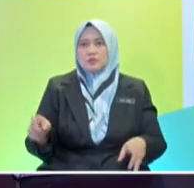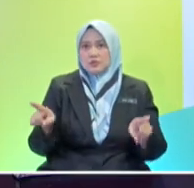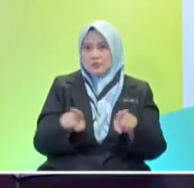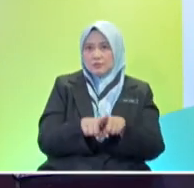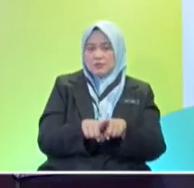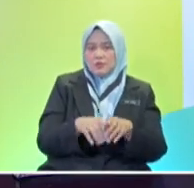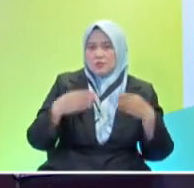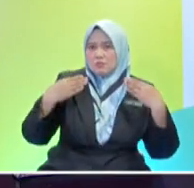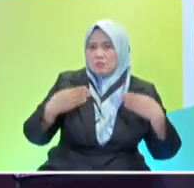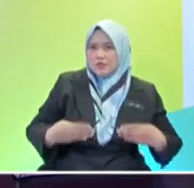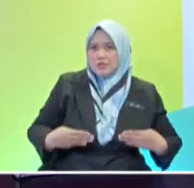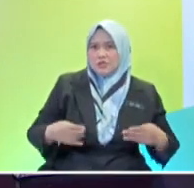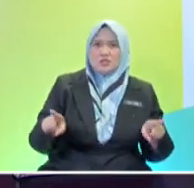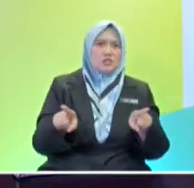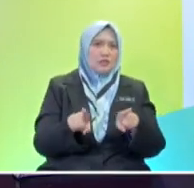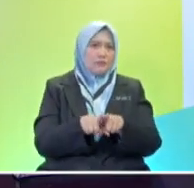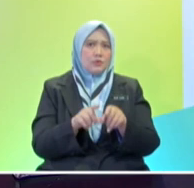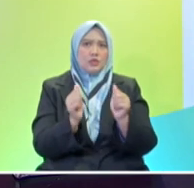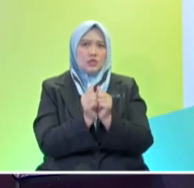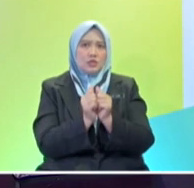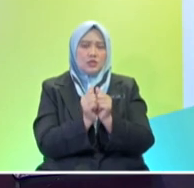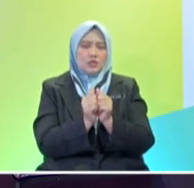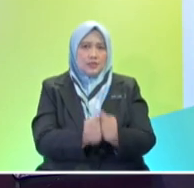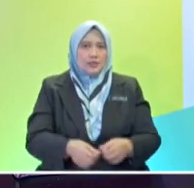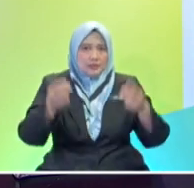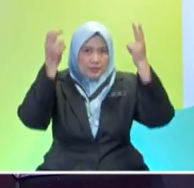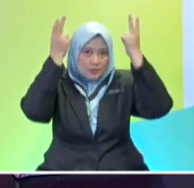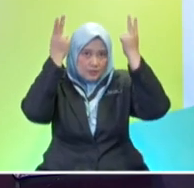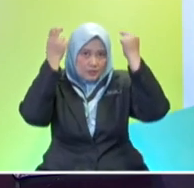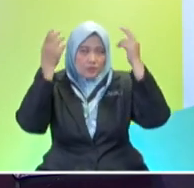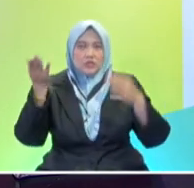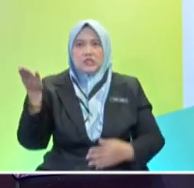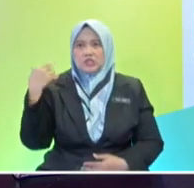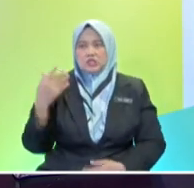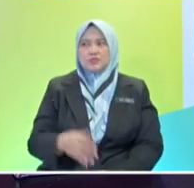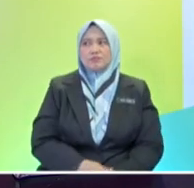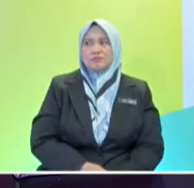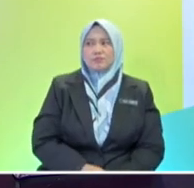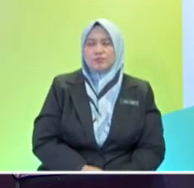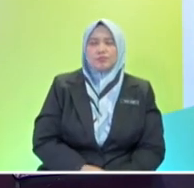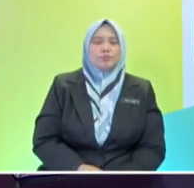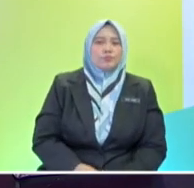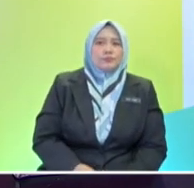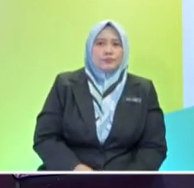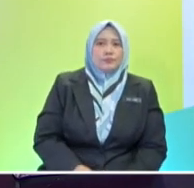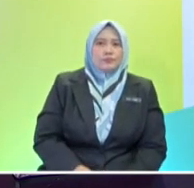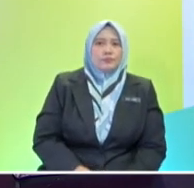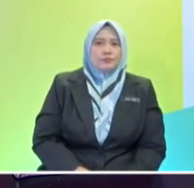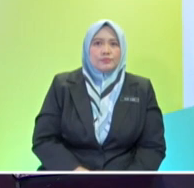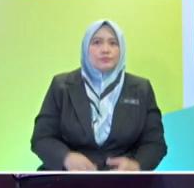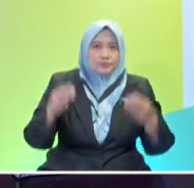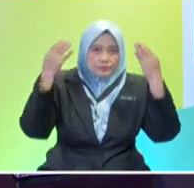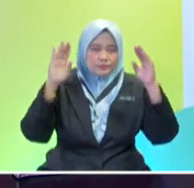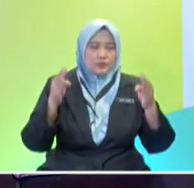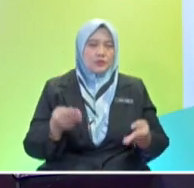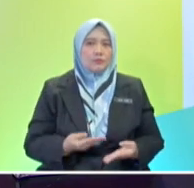serupa dengan arnab tadi. Ya, betul lah cikgu. Jadi kesimpulan yang Mira buat tadi pun tepat. Jadi cikgu bagi